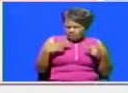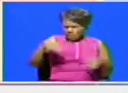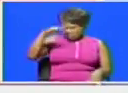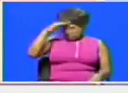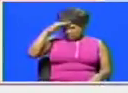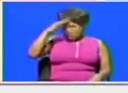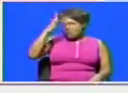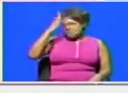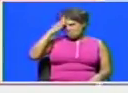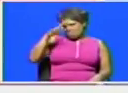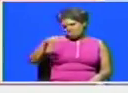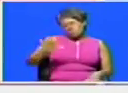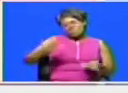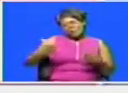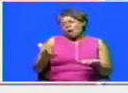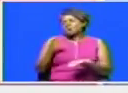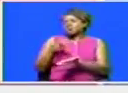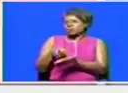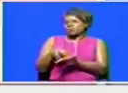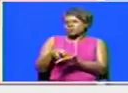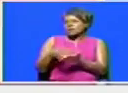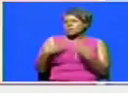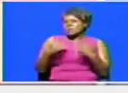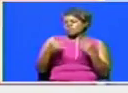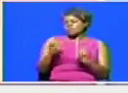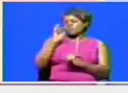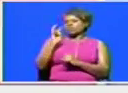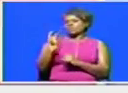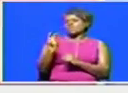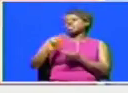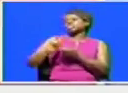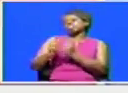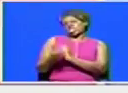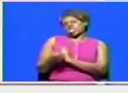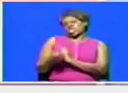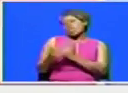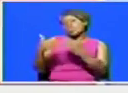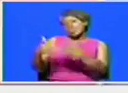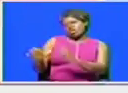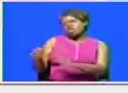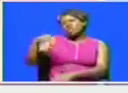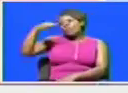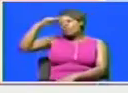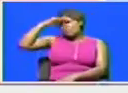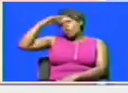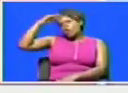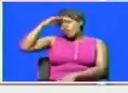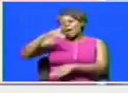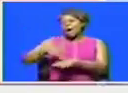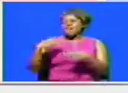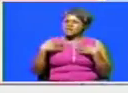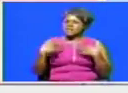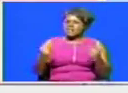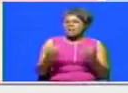tayari ashajua wewe ni mwanamke wa aina gani. Kwa hivyo watu wajaribu waangalie, rekebikeni, wachani mambo ya pombe. Pombe mnadhuru afya zenu. Ndio maana